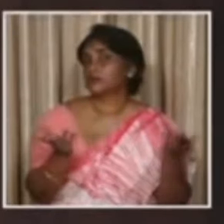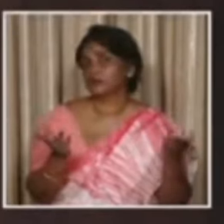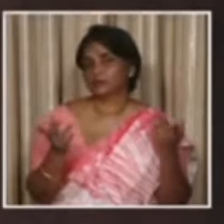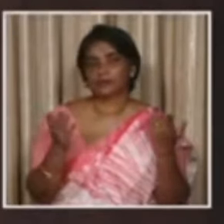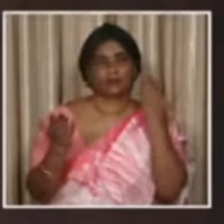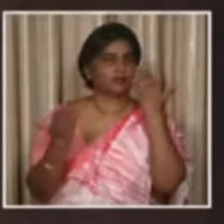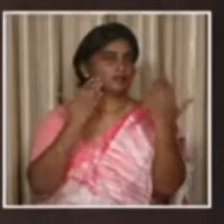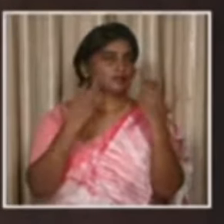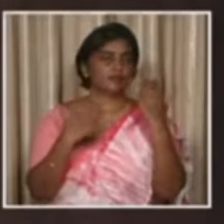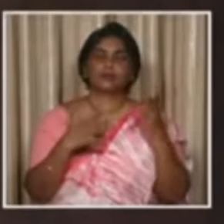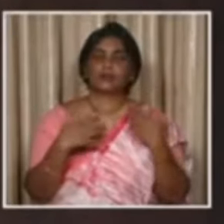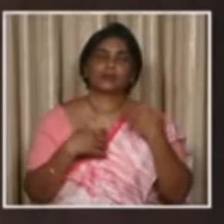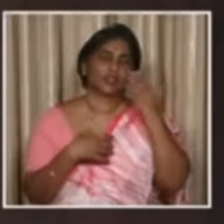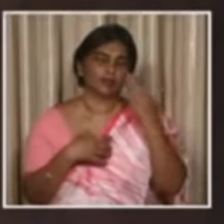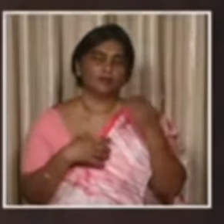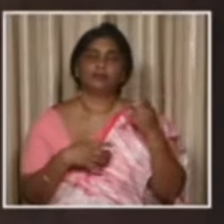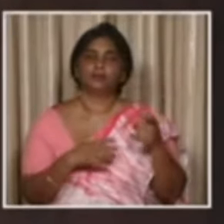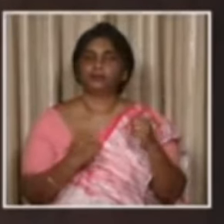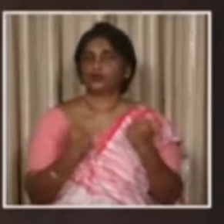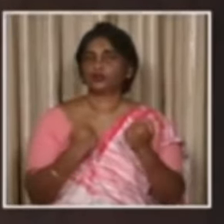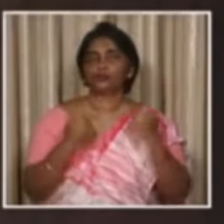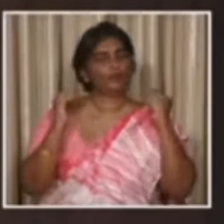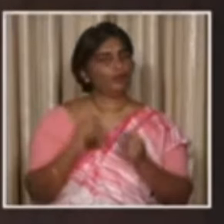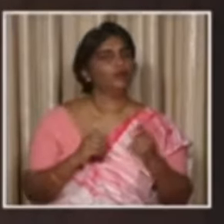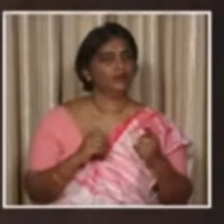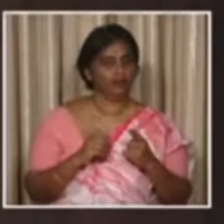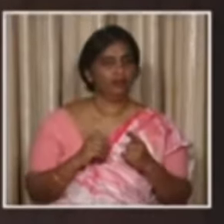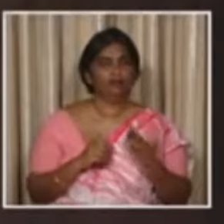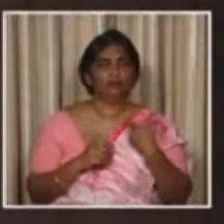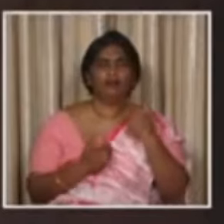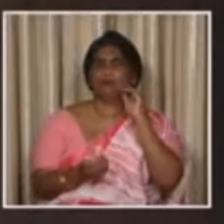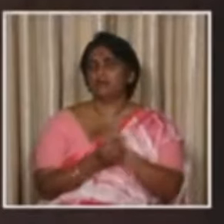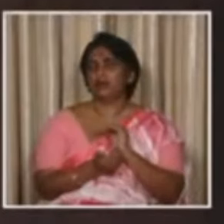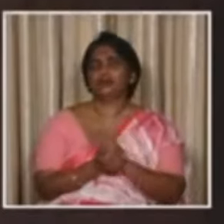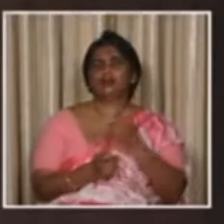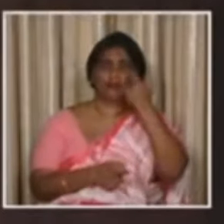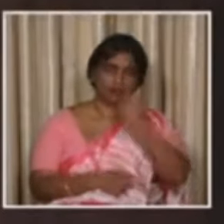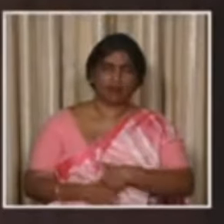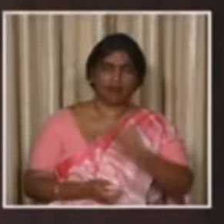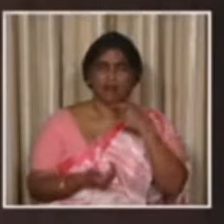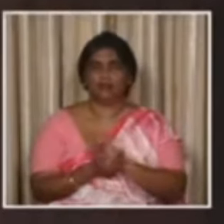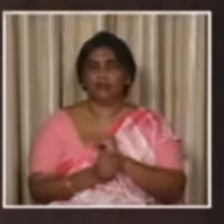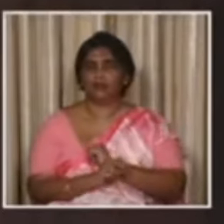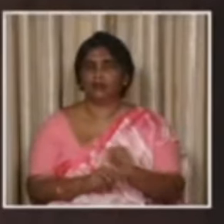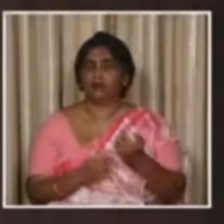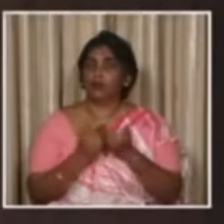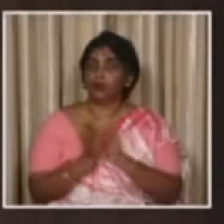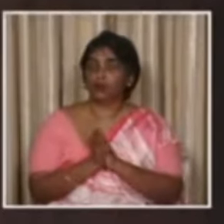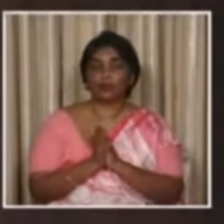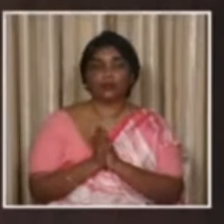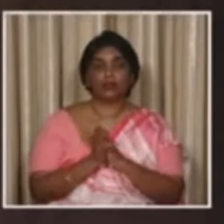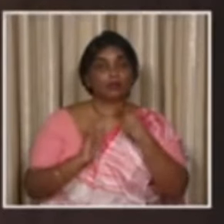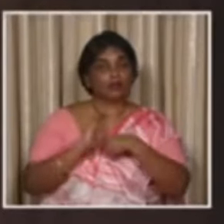මේක සංසන්දනය කරලා බලපුවාම අපිට පේනවා මේ තියෙන තත්ත්වය මොකද්ද කියලා. ඔවුන්ගේ නොසලකිල්ල ක්‍රීඩකයන්ගේ නොසලකිල්ල තමන්ගේ ජාතිය